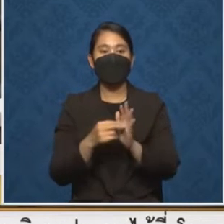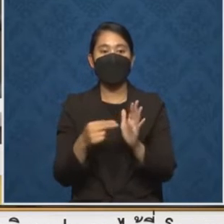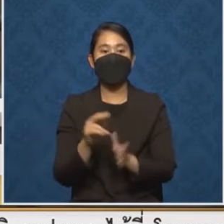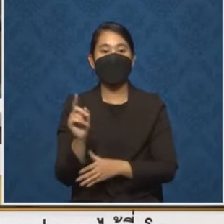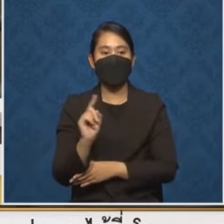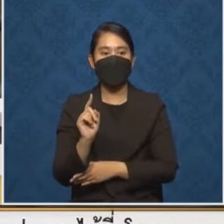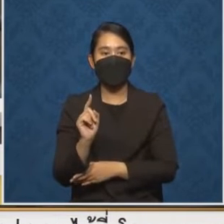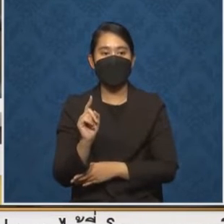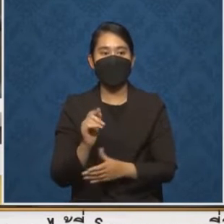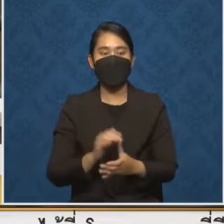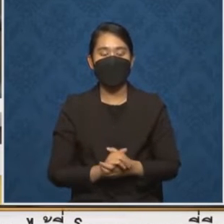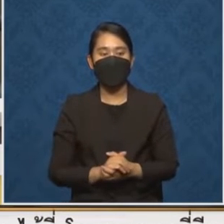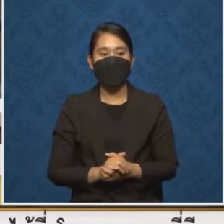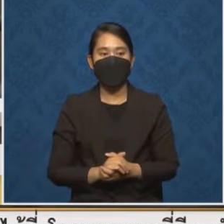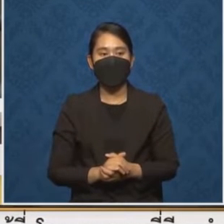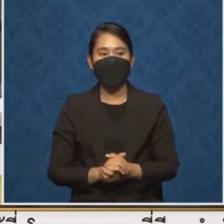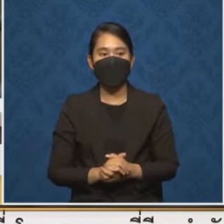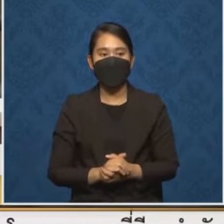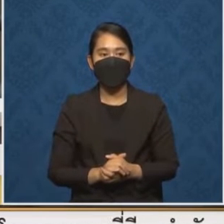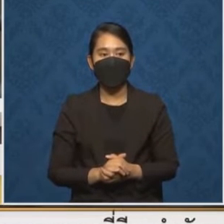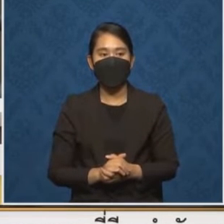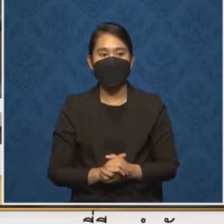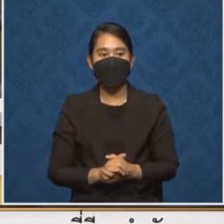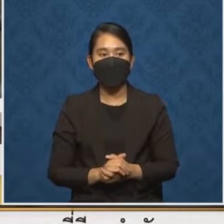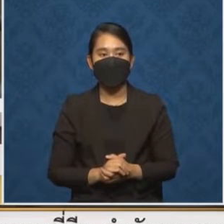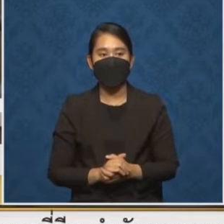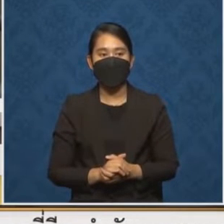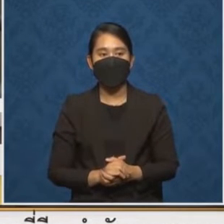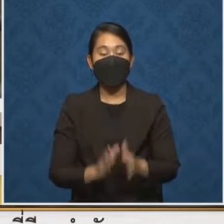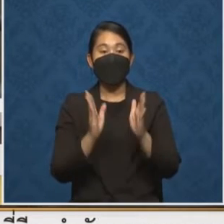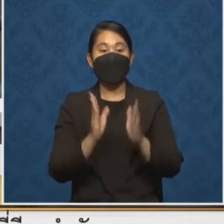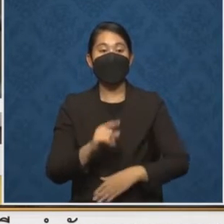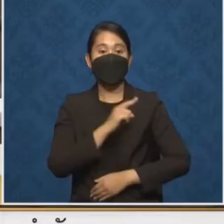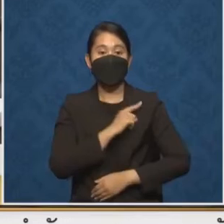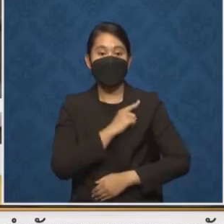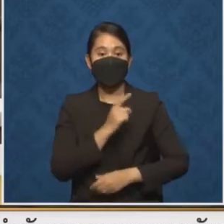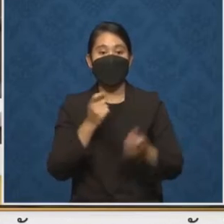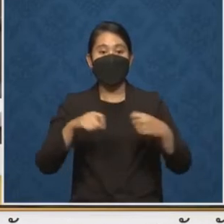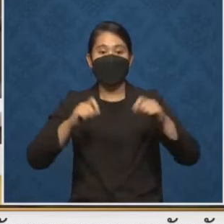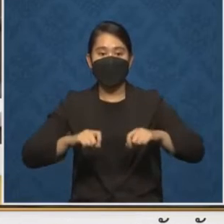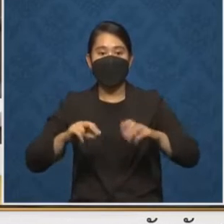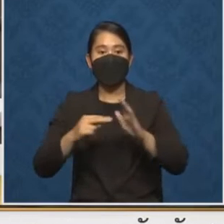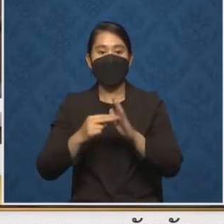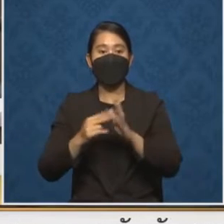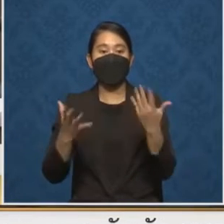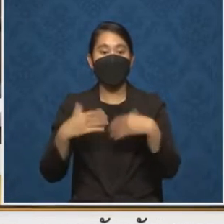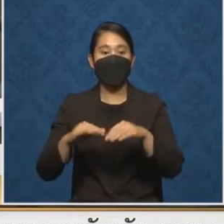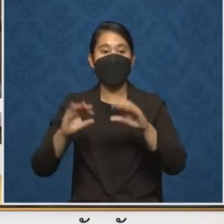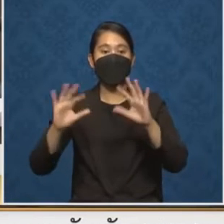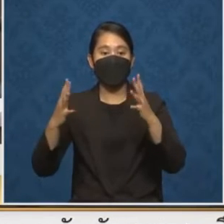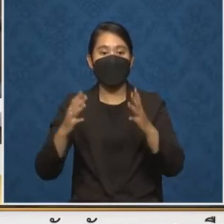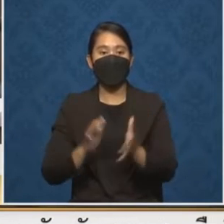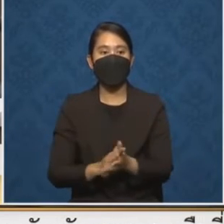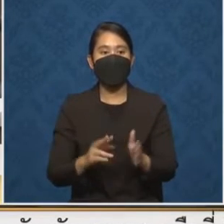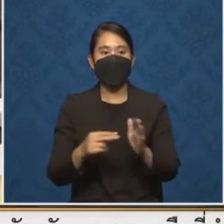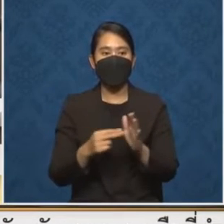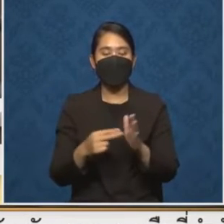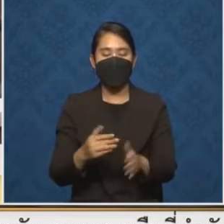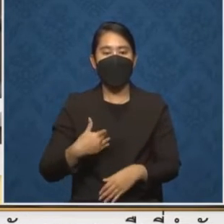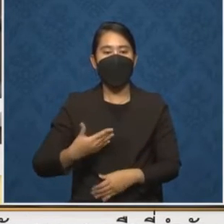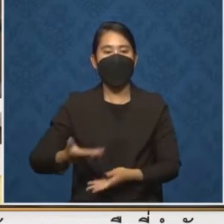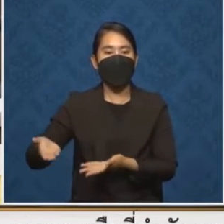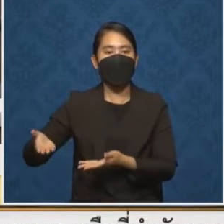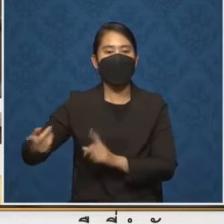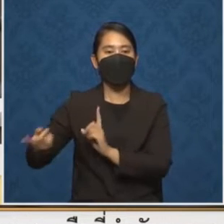ที่อยู่ในกระวังการของสัญญา ที่เกิขวขัดแย้งขึ้พูดแuc่ส่องไม้ต่อ